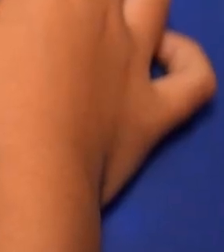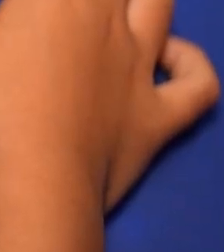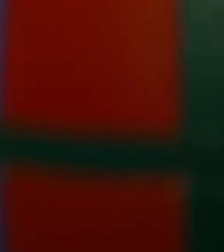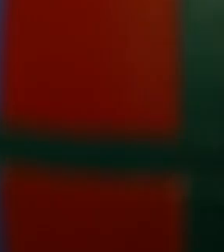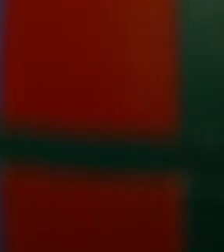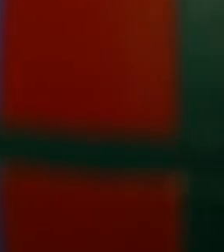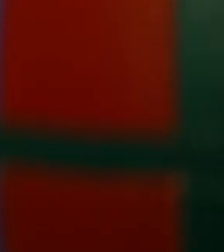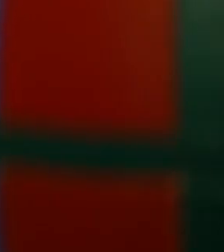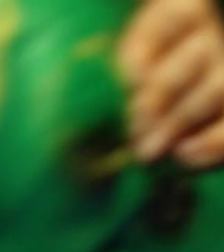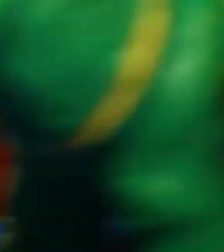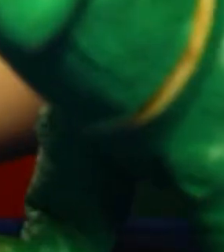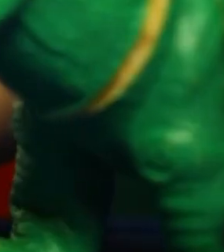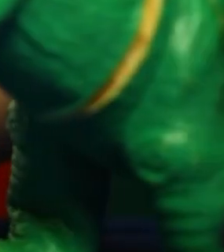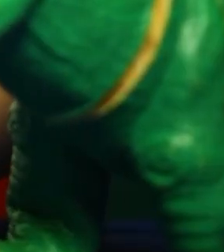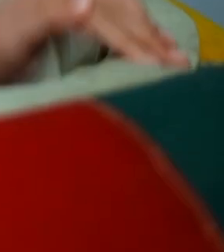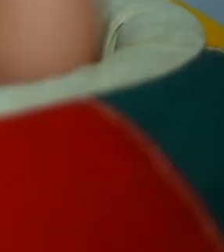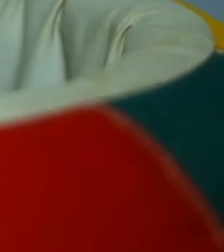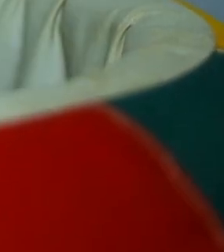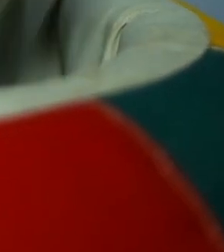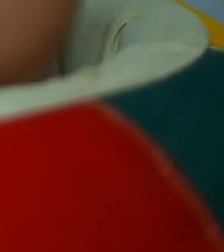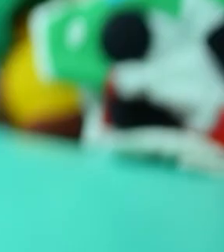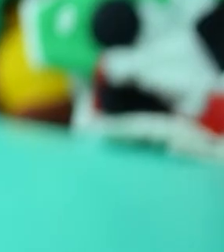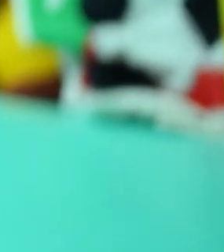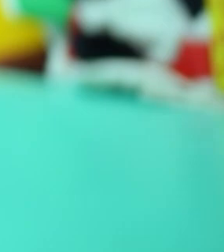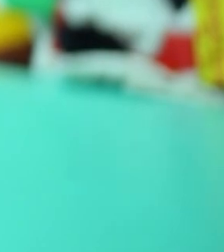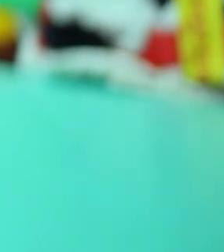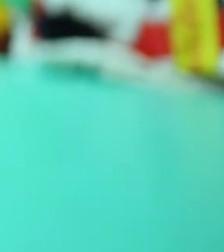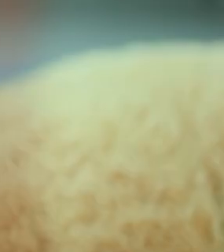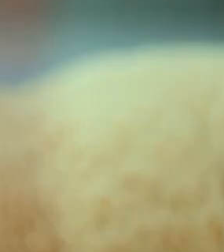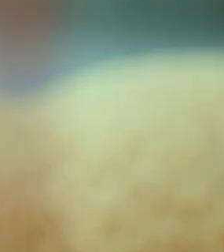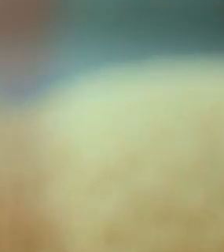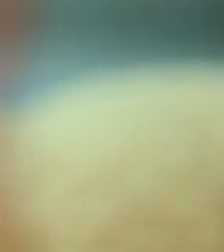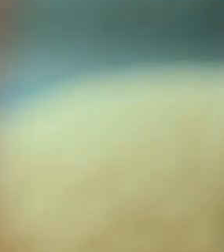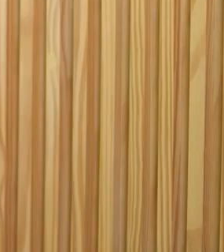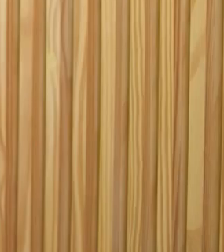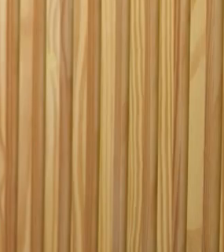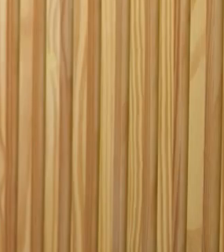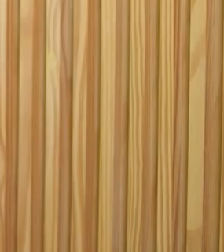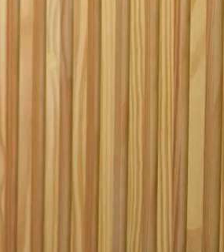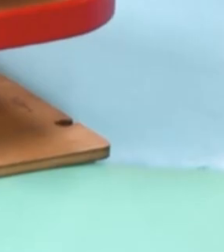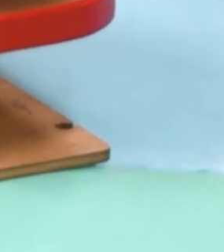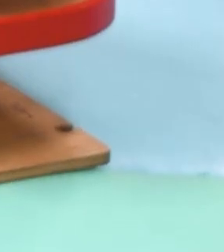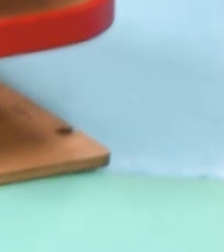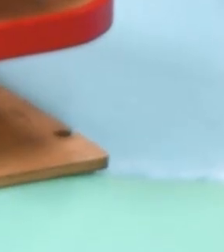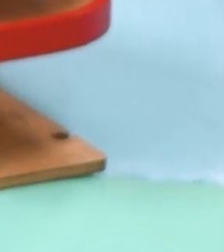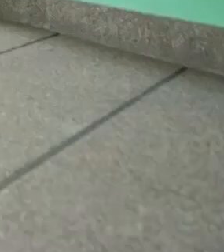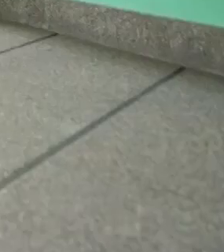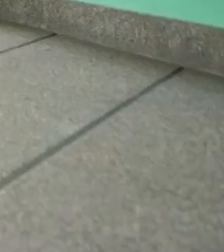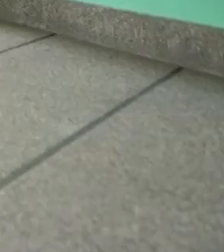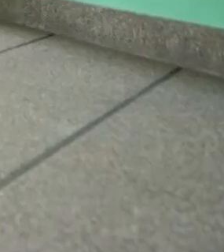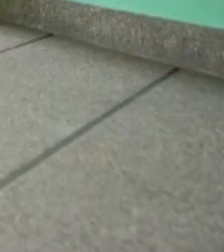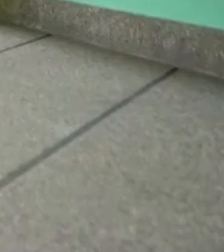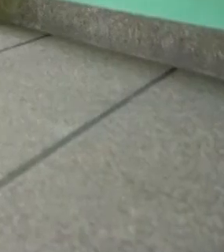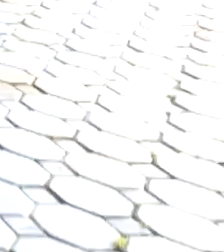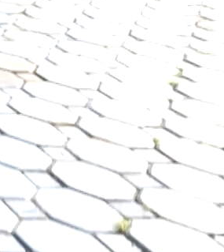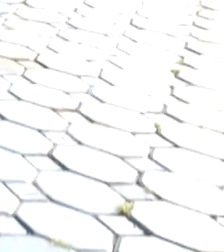โลกแห่งการเรียนรู้ปลุกโลกแห่งการพัฒนาโลกแห่งจินตนาการสร้างโลกแห่งอนาคตมากกว่าการเติบโต